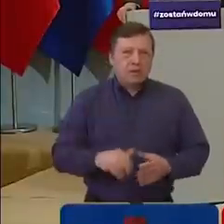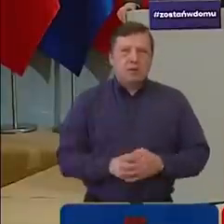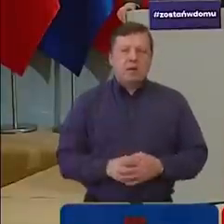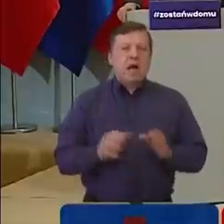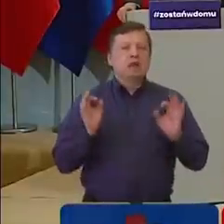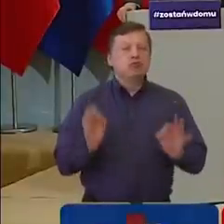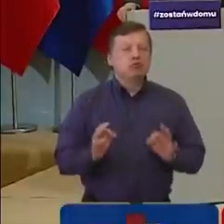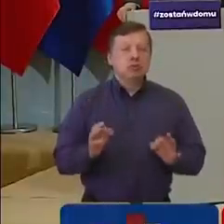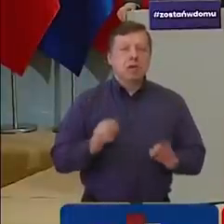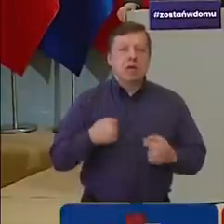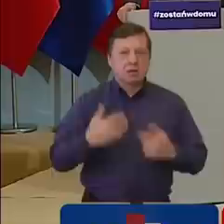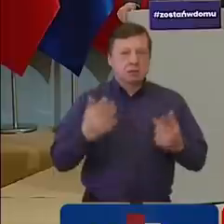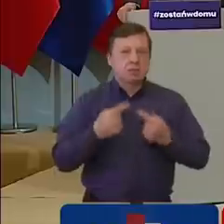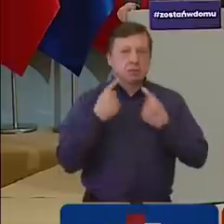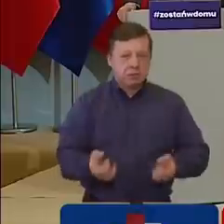którym dzisiaj mówimy,